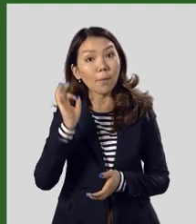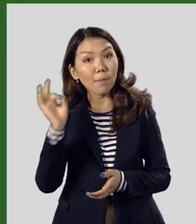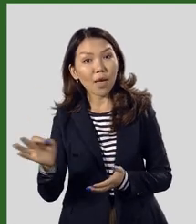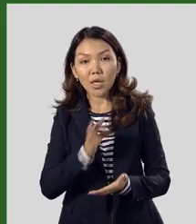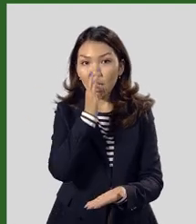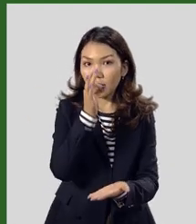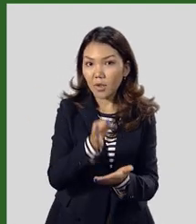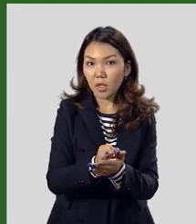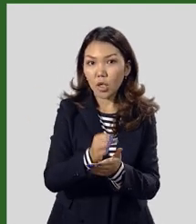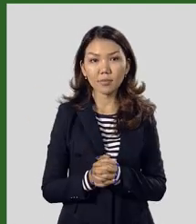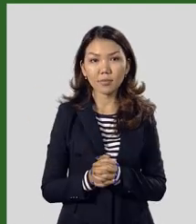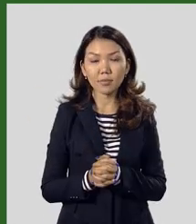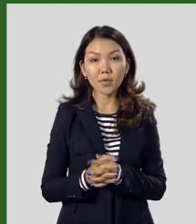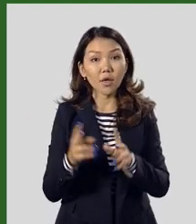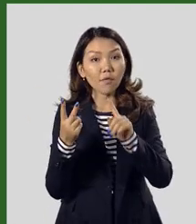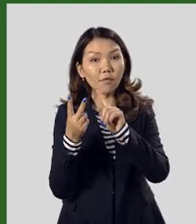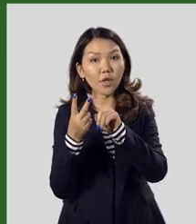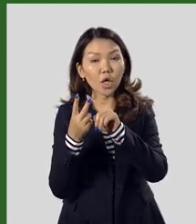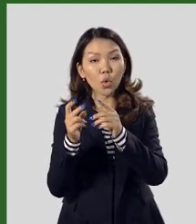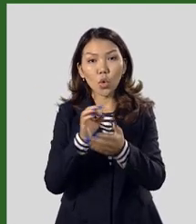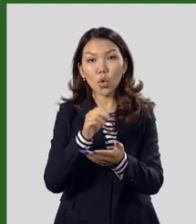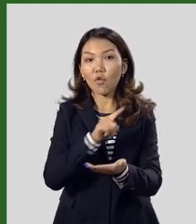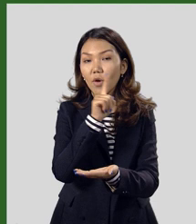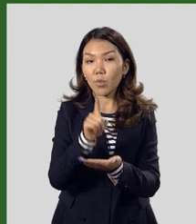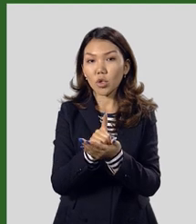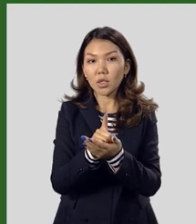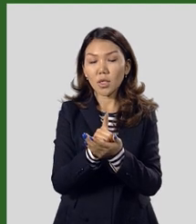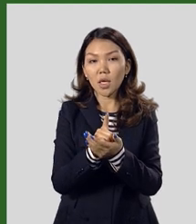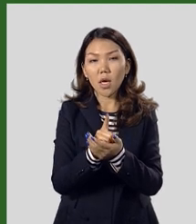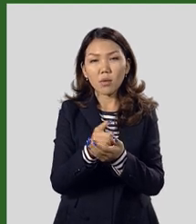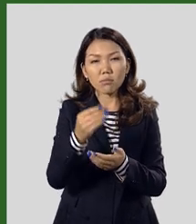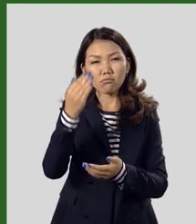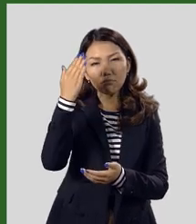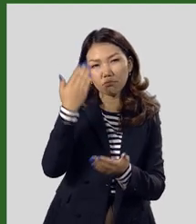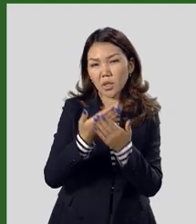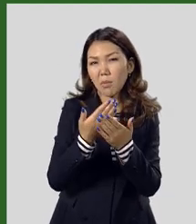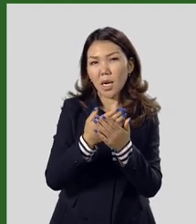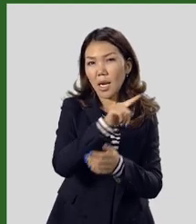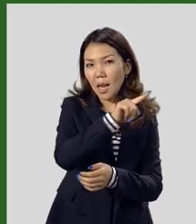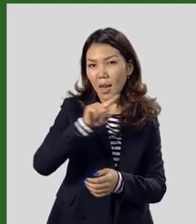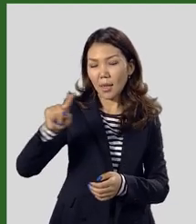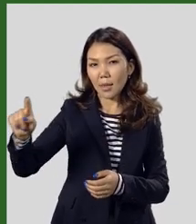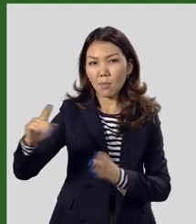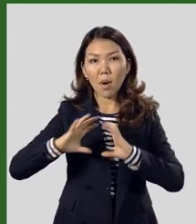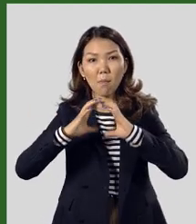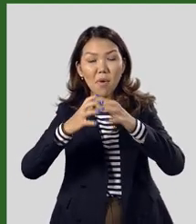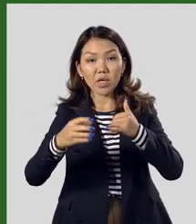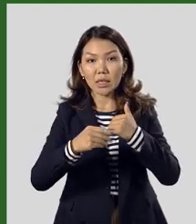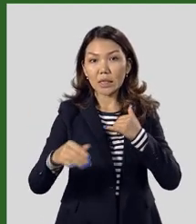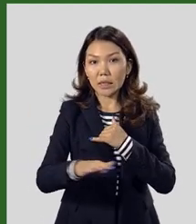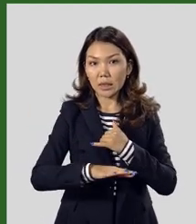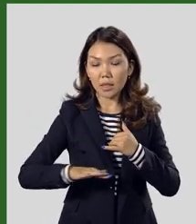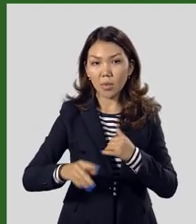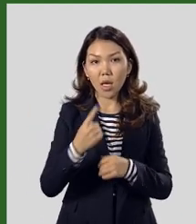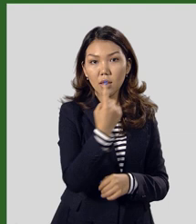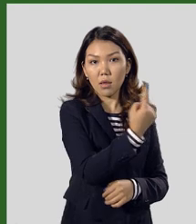Правильный ответ – полюс. Второй вопрос. Кратчайшая воображаемая линия, проведенная по поверхности Земли